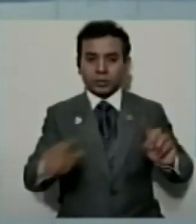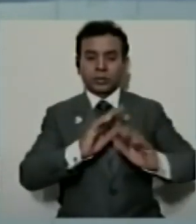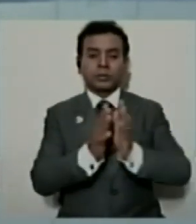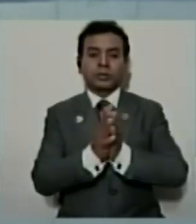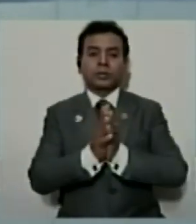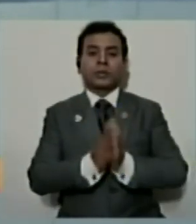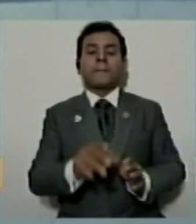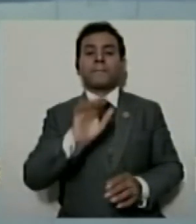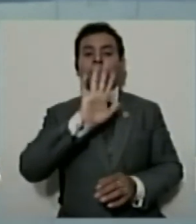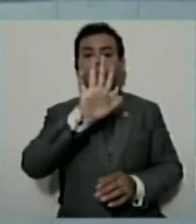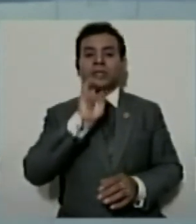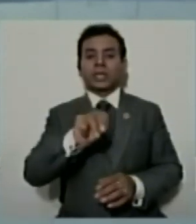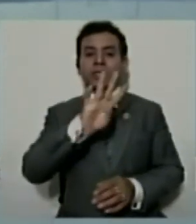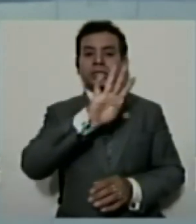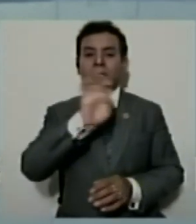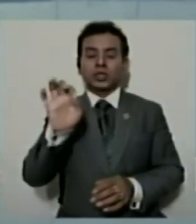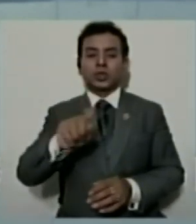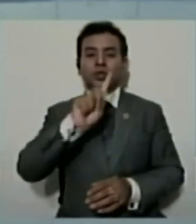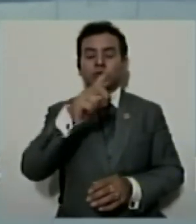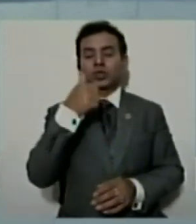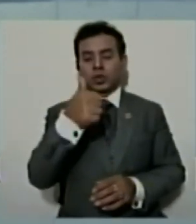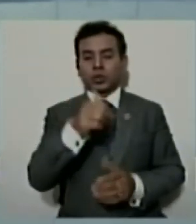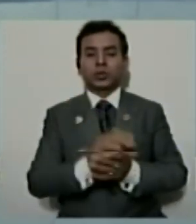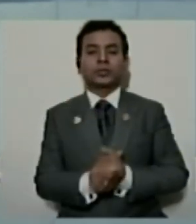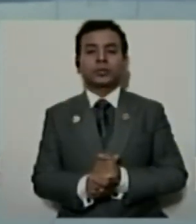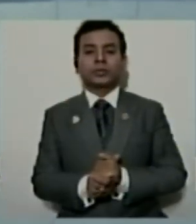আমরা এ পর্যন্ত পরীক্ষা করেছি